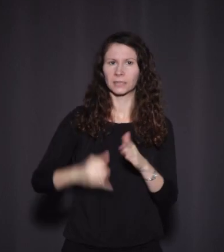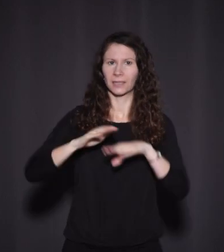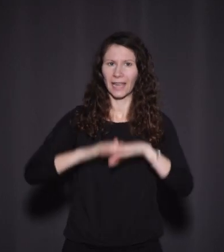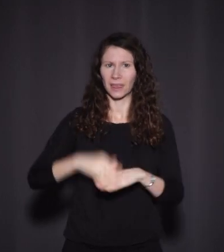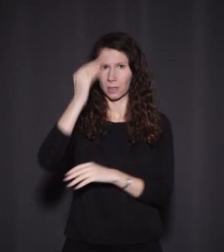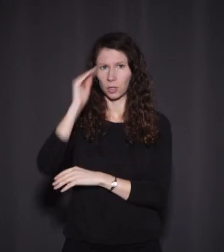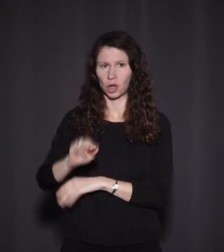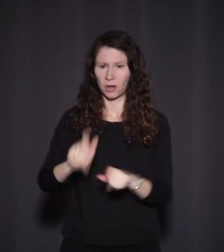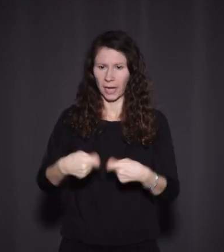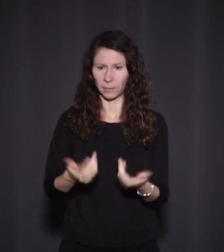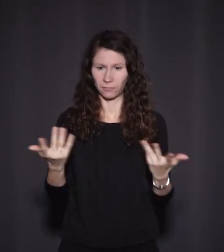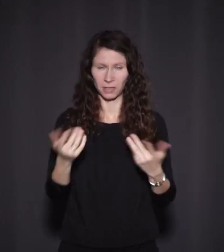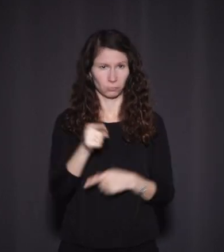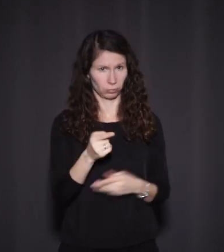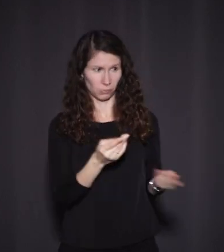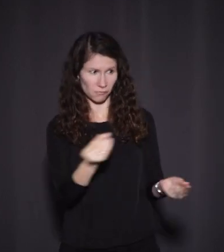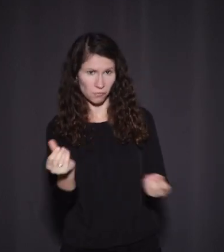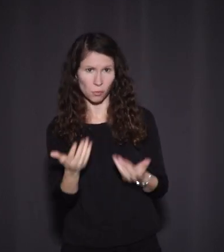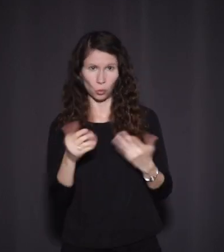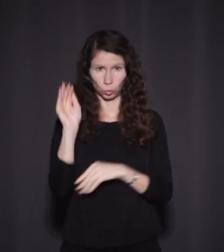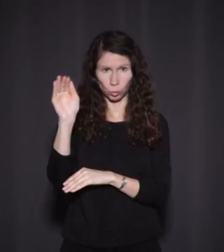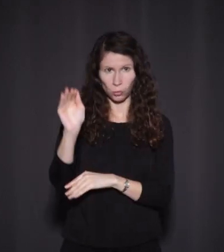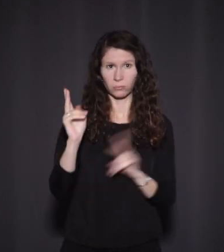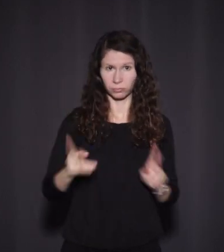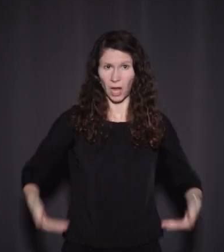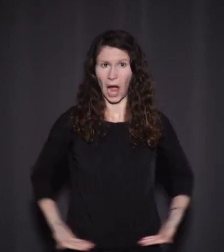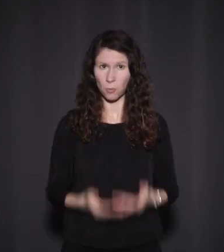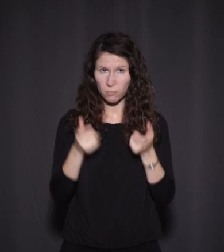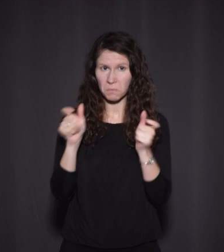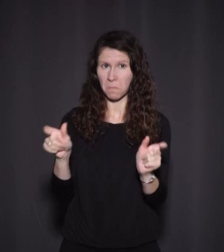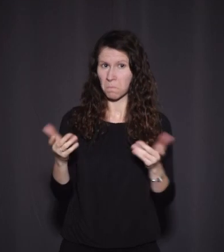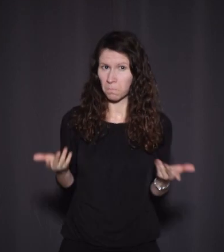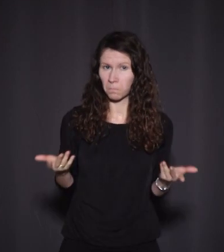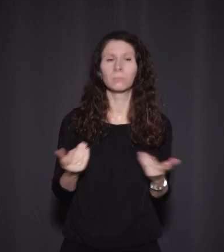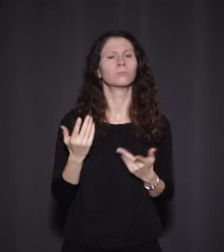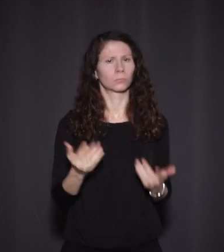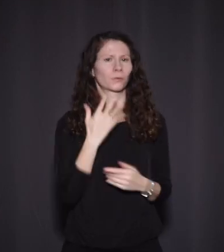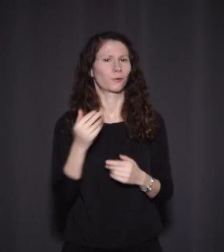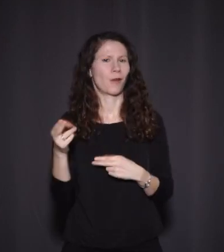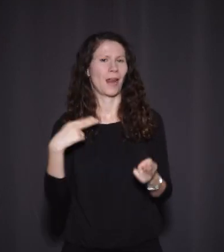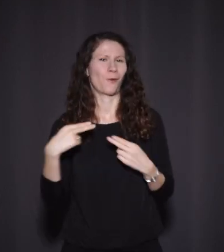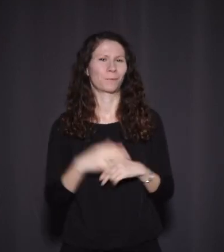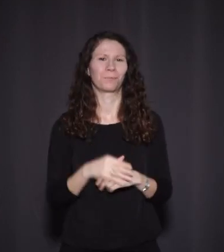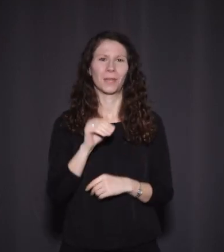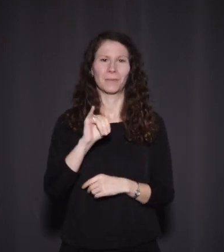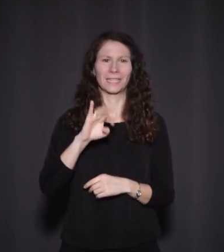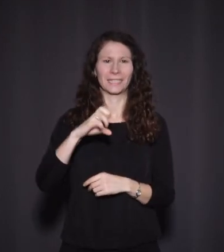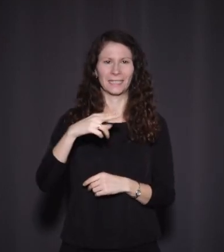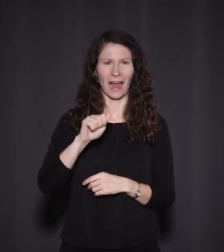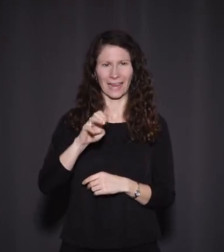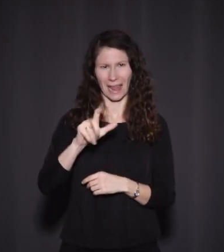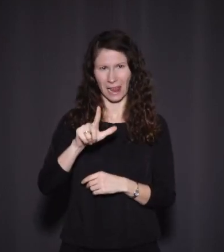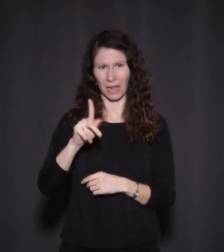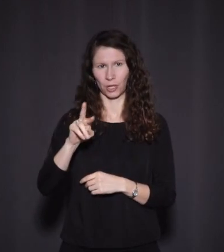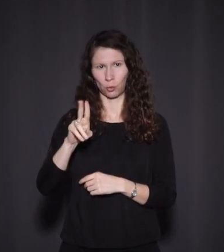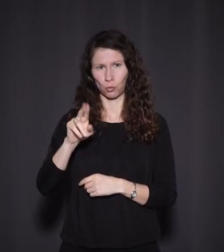Meinen Sie, dass Sie damit armutsfest in Zukunft leben können? Diese Fragen wollen wir uns beantworten lassen. Unter anderem von Michael Kruse. Er kommt von